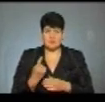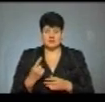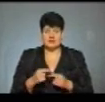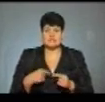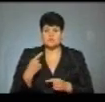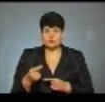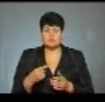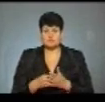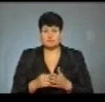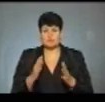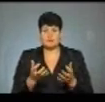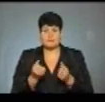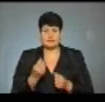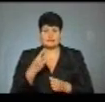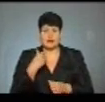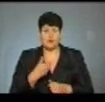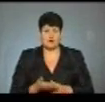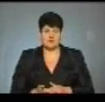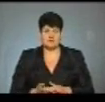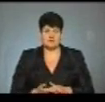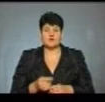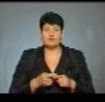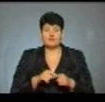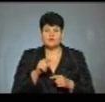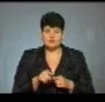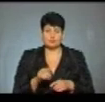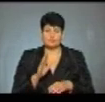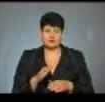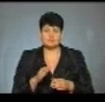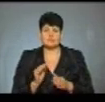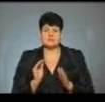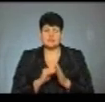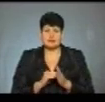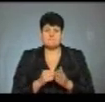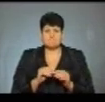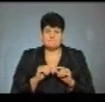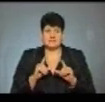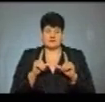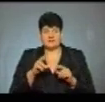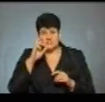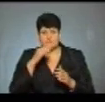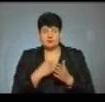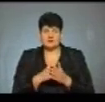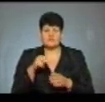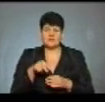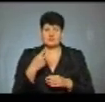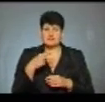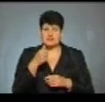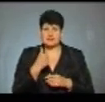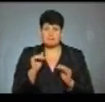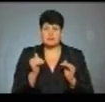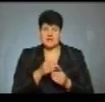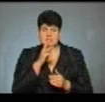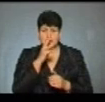бюджет, ми будемо вже приймати на 3 роки. От в цьому ми будемо точно закладати підвищення. У державному бюджеті на 2020 рік мінімальна